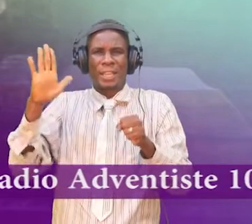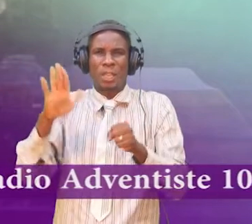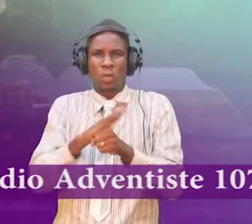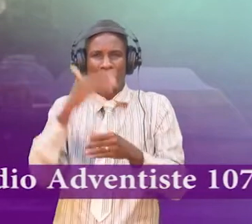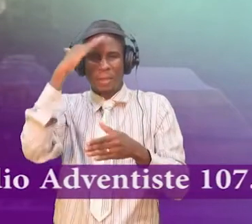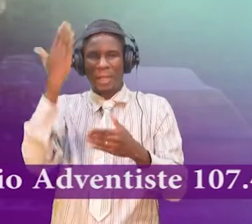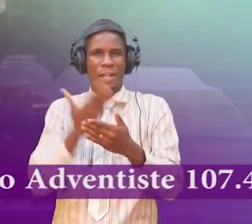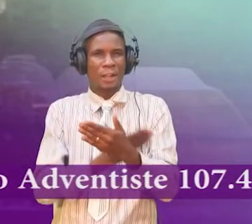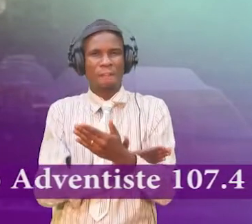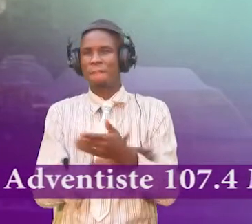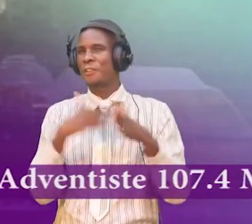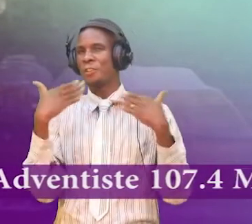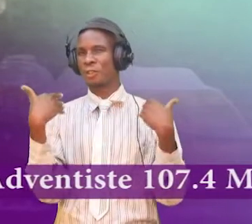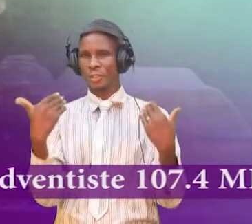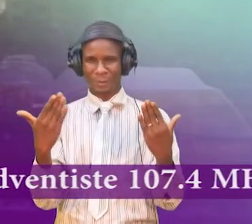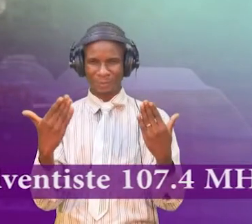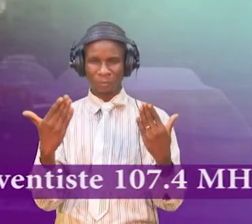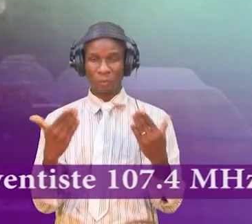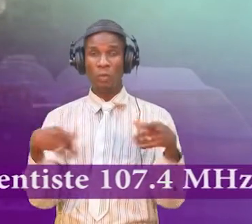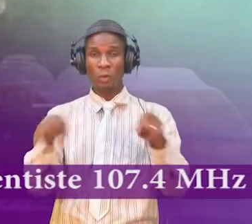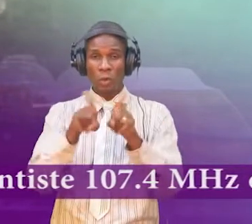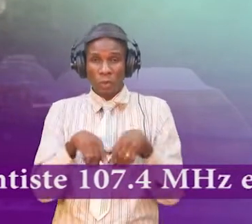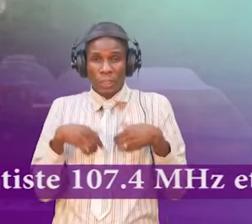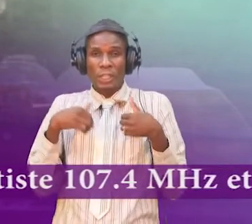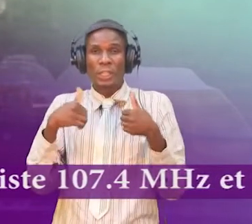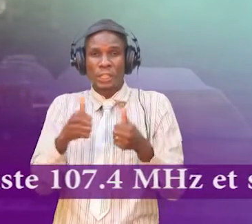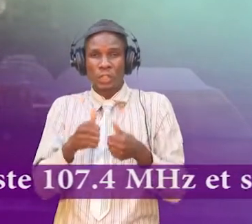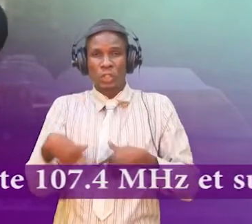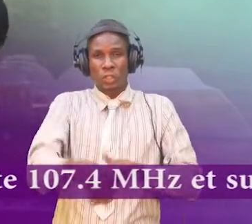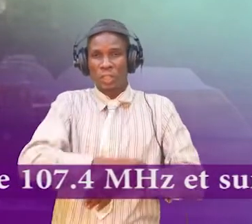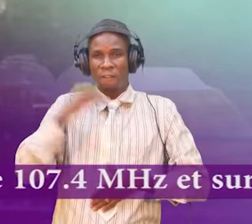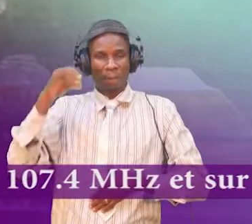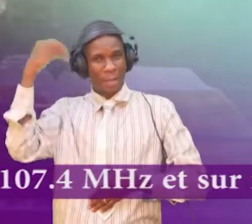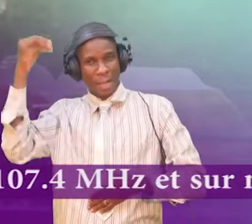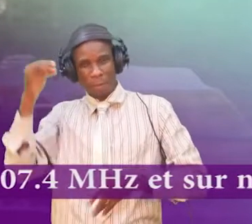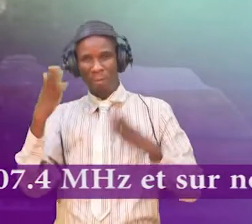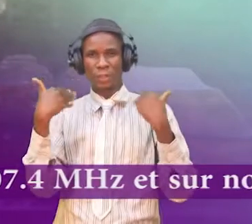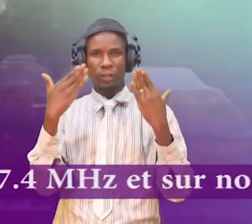Lobiko oyo ekokisami na nzela ya mwana na nzambe mpe yango ezali